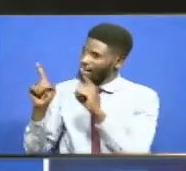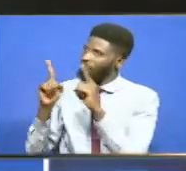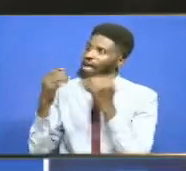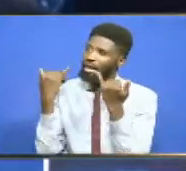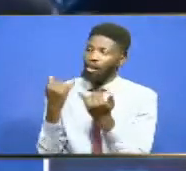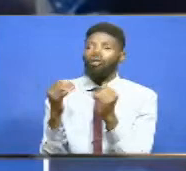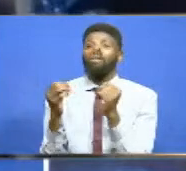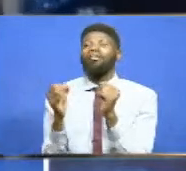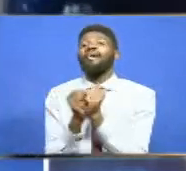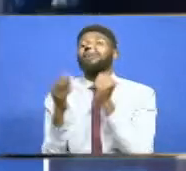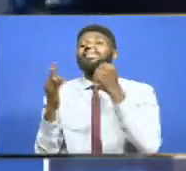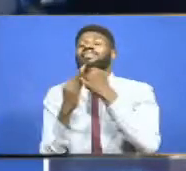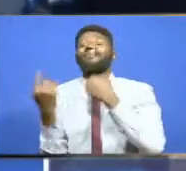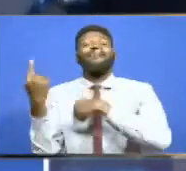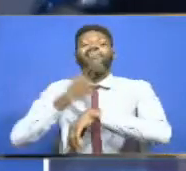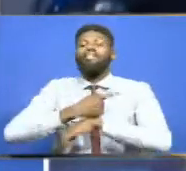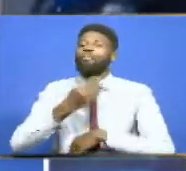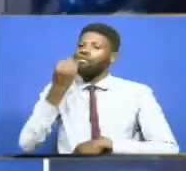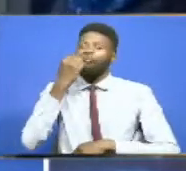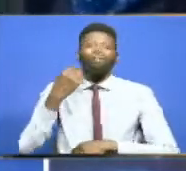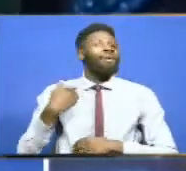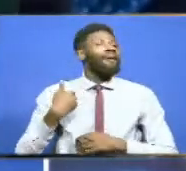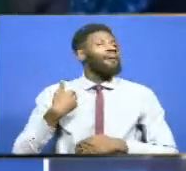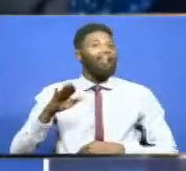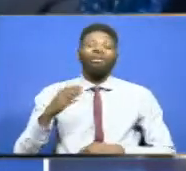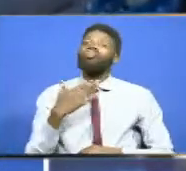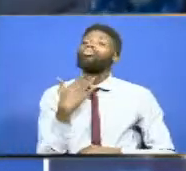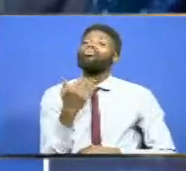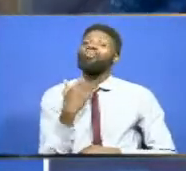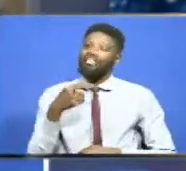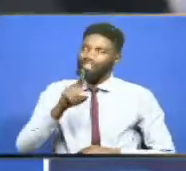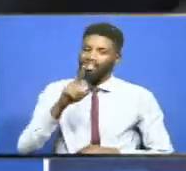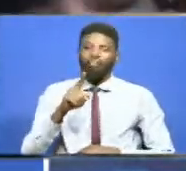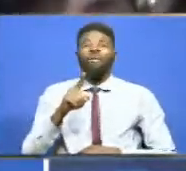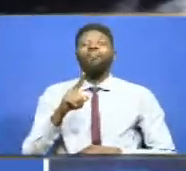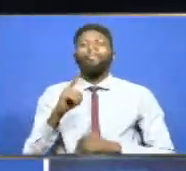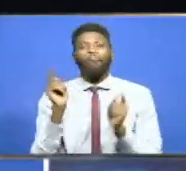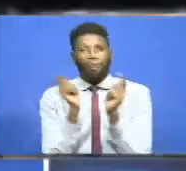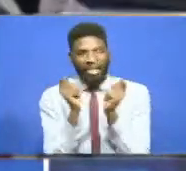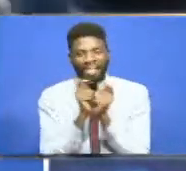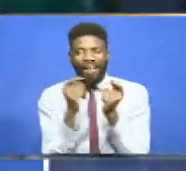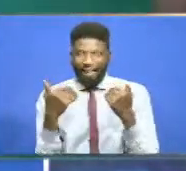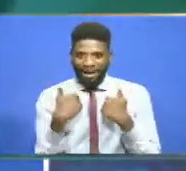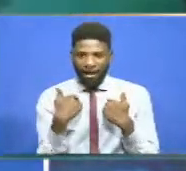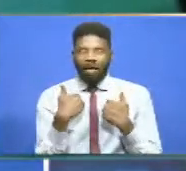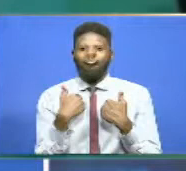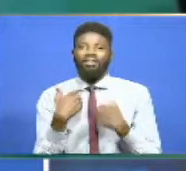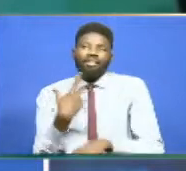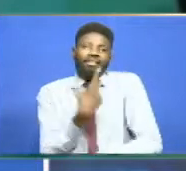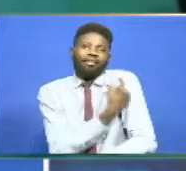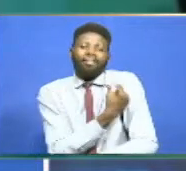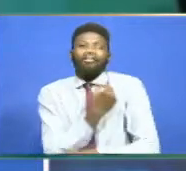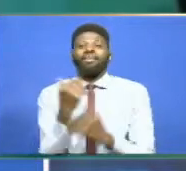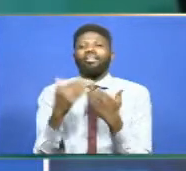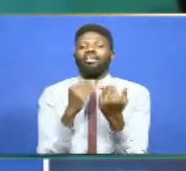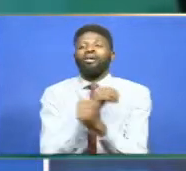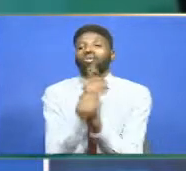siku 18 ili kutaka apewe matibabu bora ya maumivu ya mgongo na ganzi la miguu.